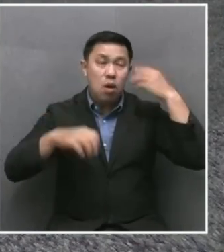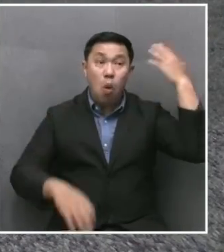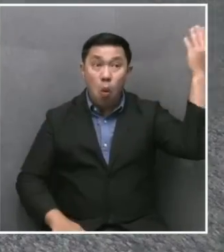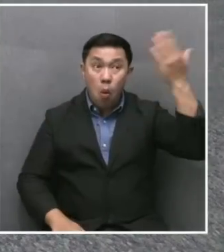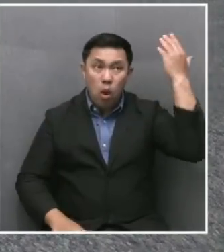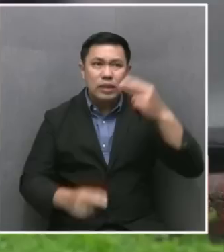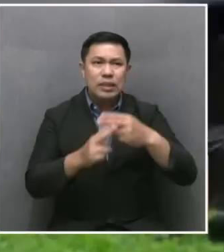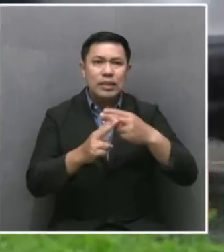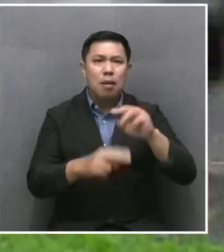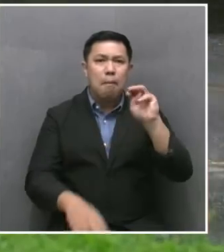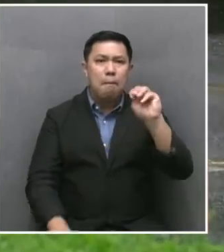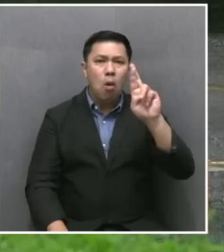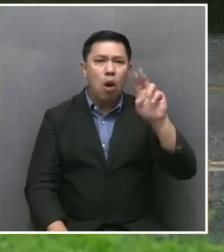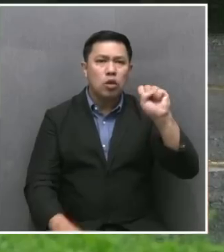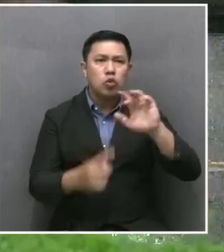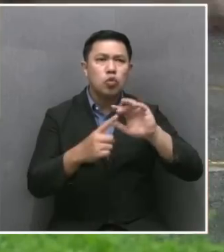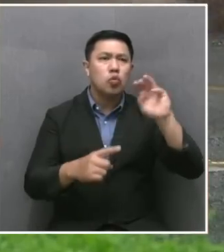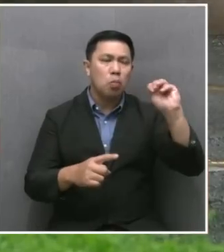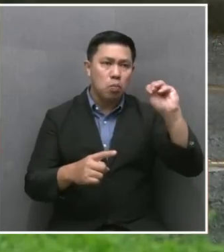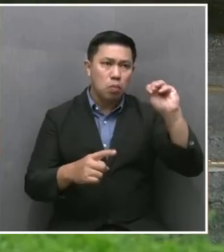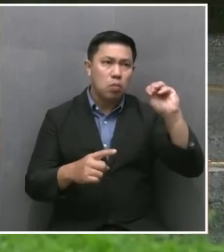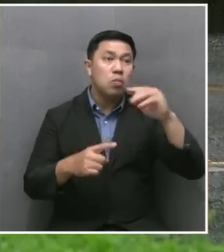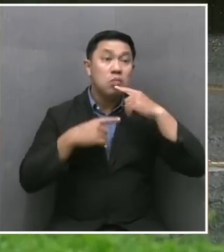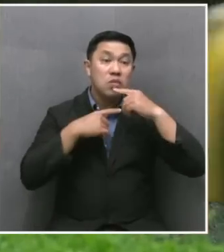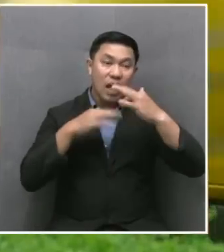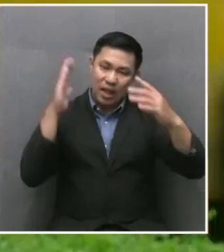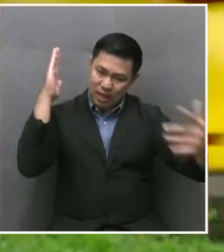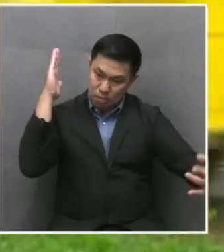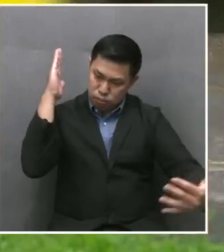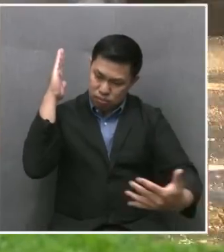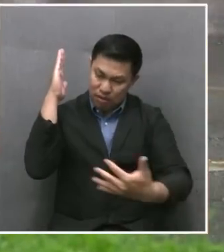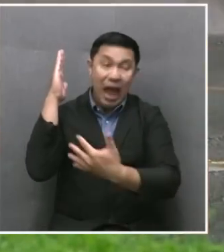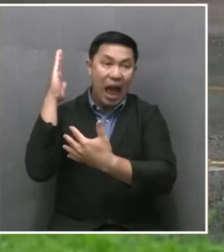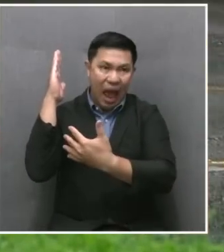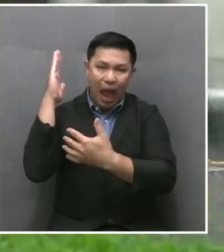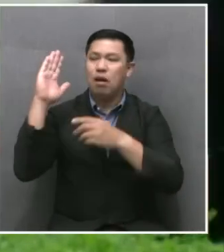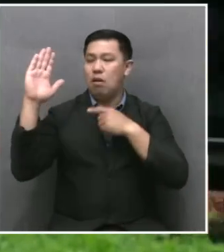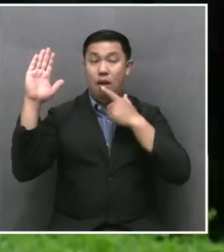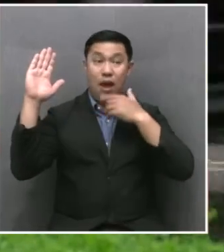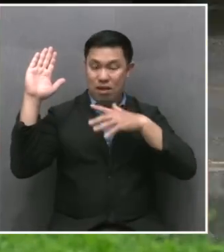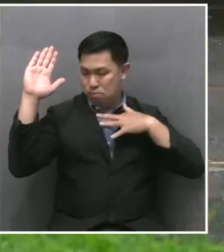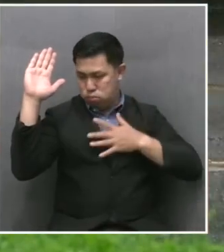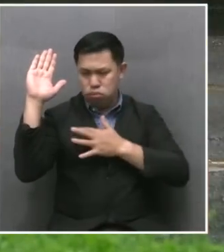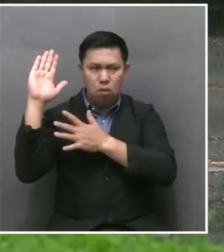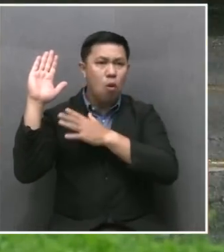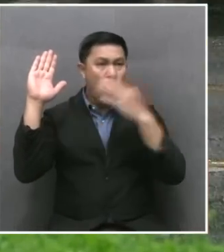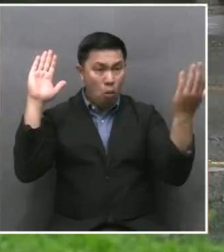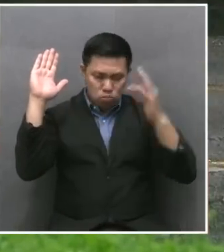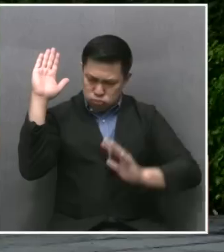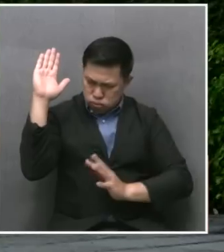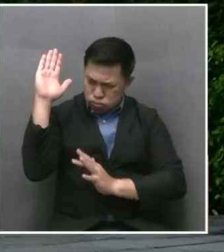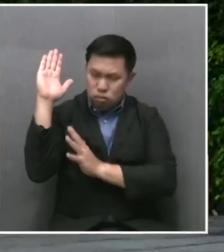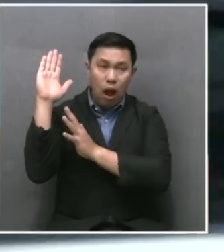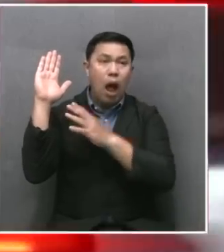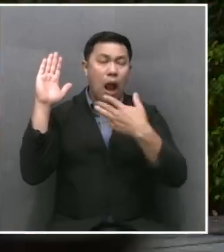มรสุมตะวันตกเฉียงใต้ที่พัดปกคลุมทะเลอันดามันประเทศไทยและอ่าวไทยประกอบกับมีหย่อมความกดอากาศ